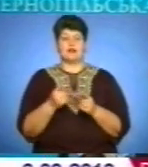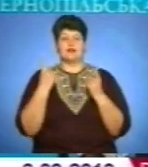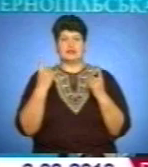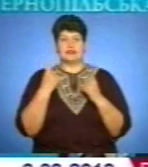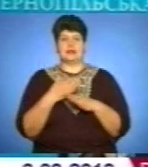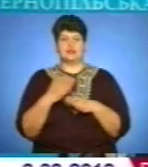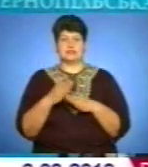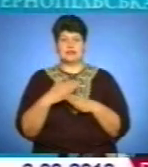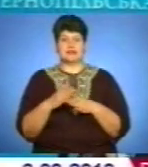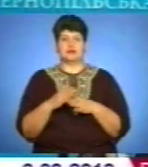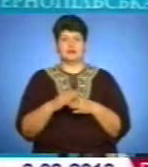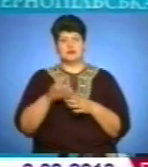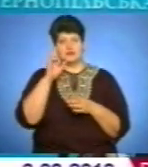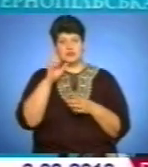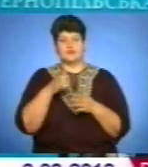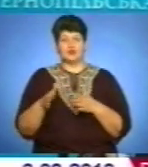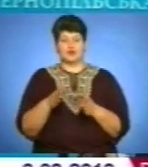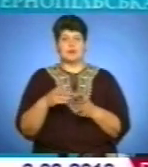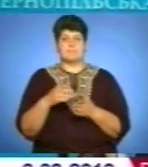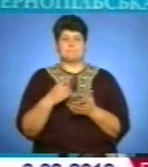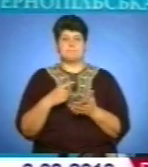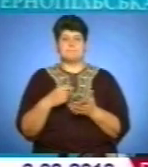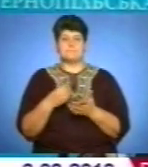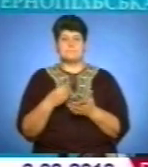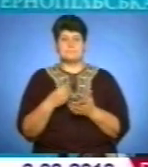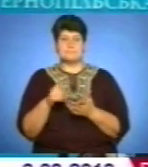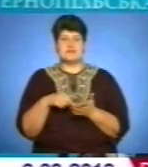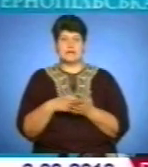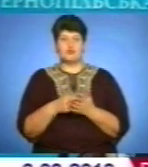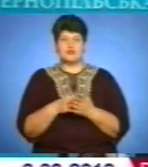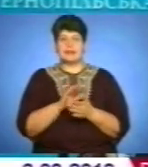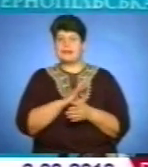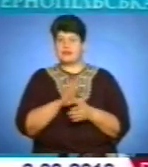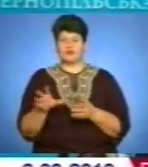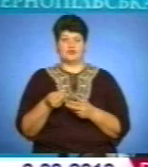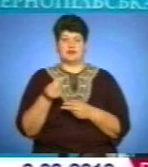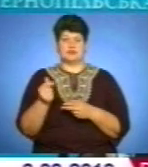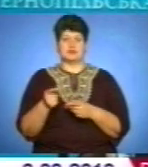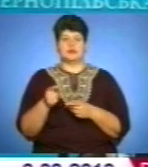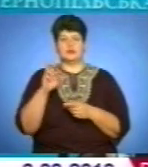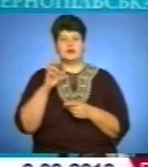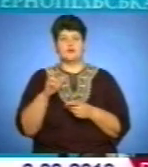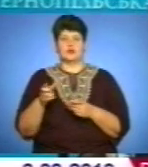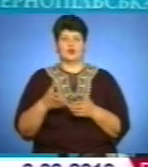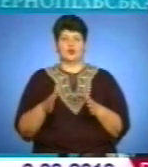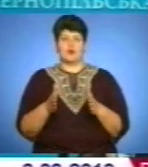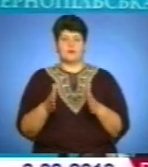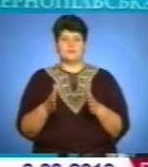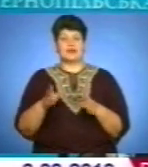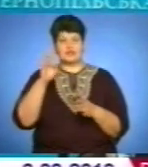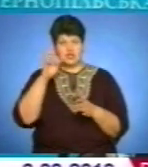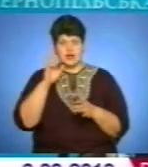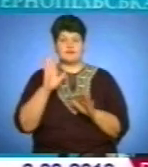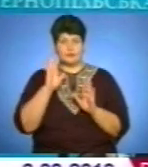йде. Комунальні дороги йдуть через обласний бюджет, значить не буде фінансуватися комунальні дороги, вони і так в нас запущені. Державні дороги